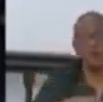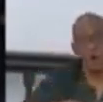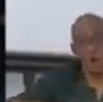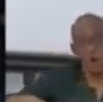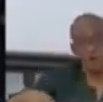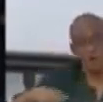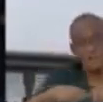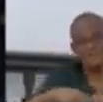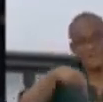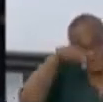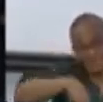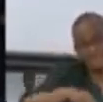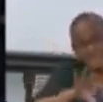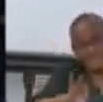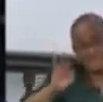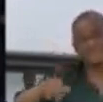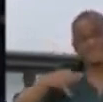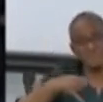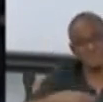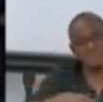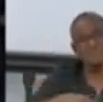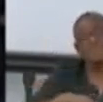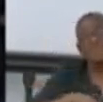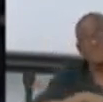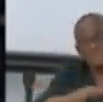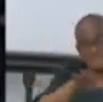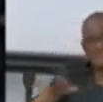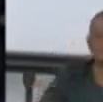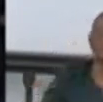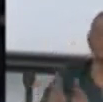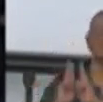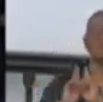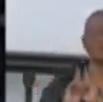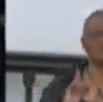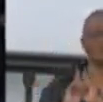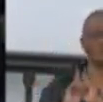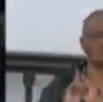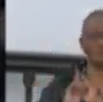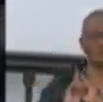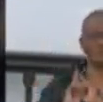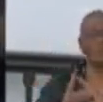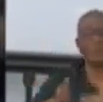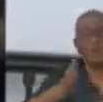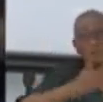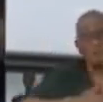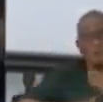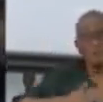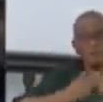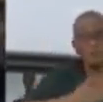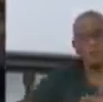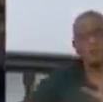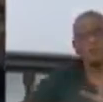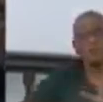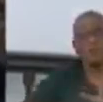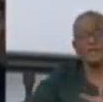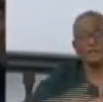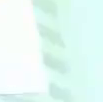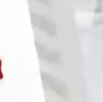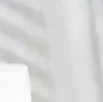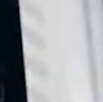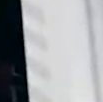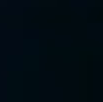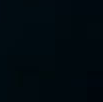be abi noya so kon kouru. So de mek pasi fu a ekonomia fu sernang kang